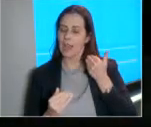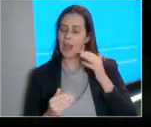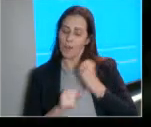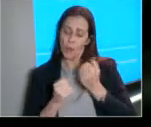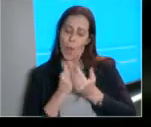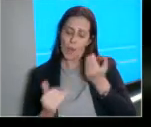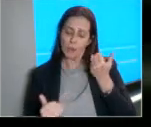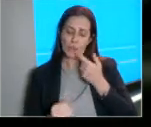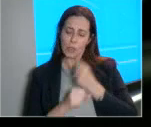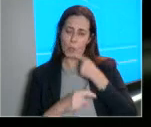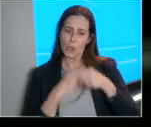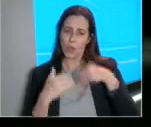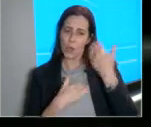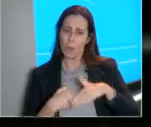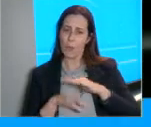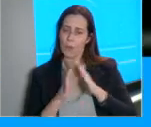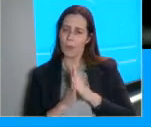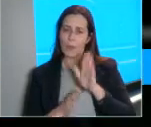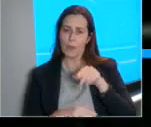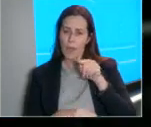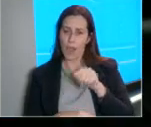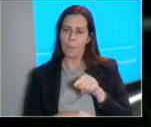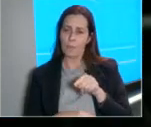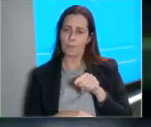יצליח, שבוצעו לאורך השנים האחרונות בכל מיני תצורות, אם זה